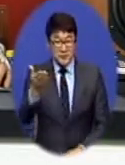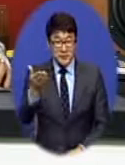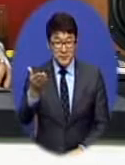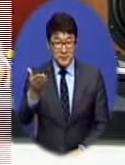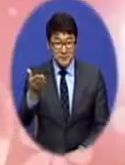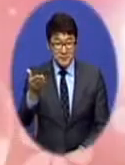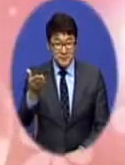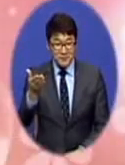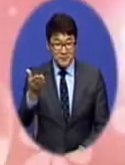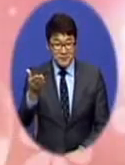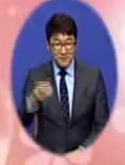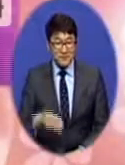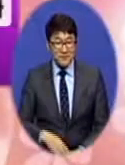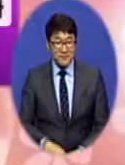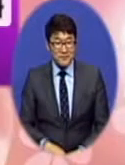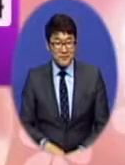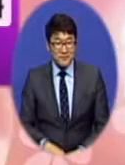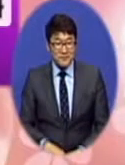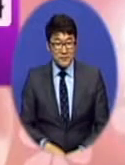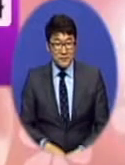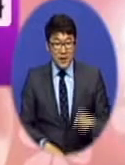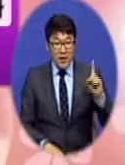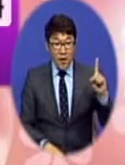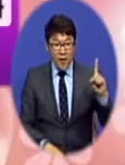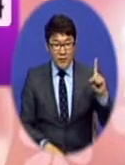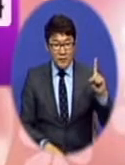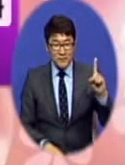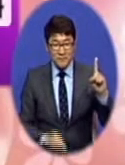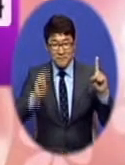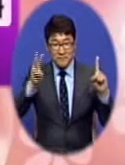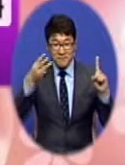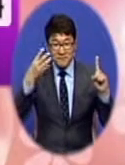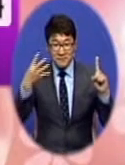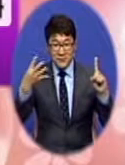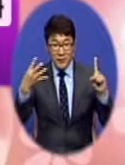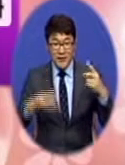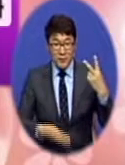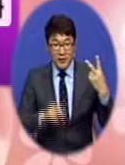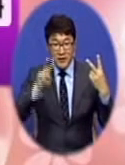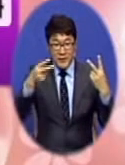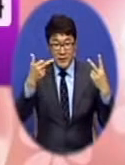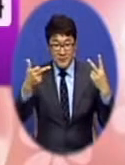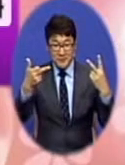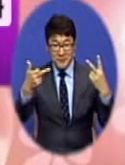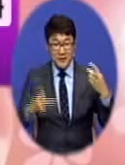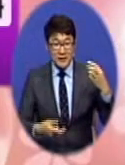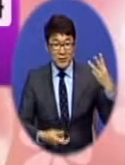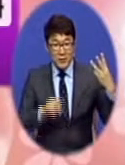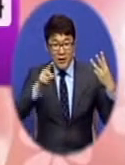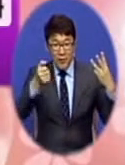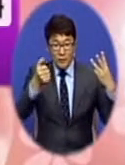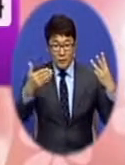주세요. 자, 1번 304표, 2번 217표,